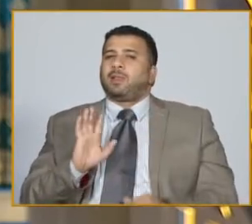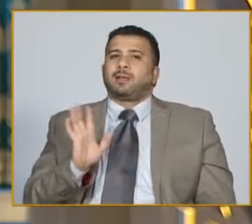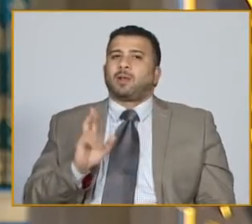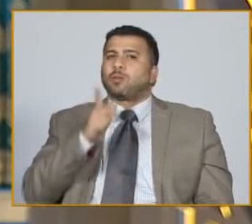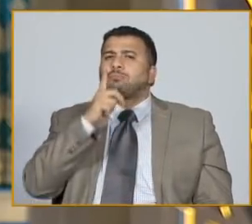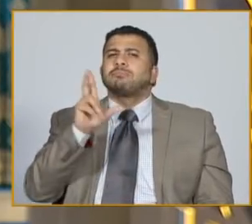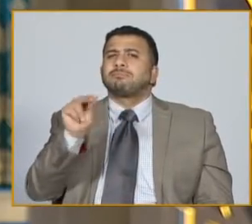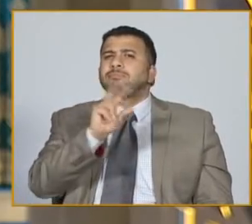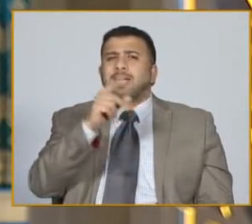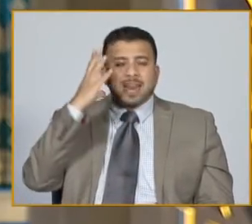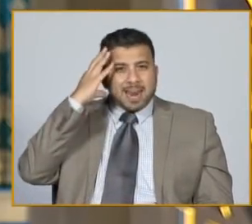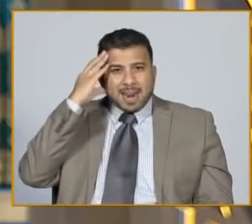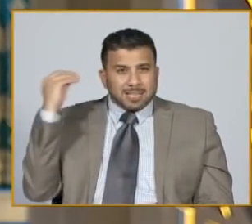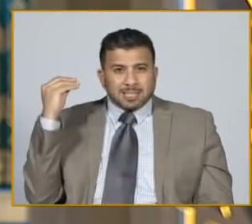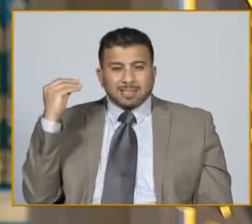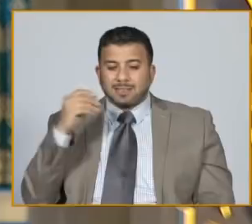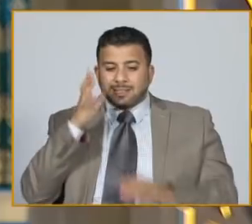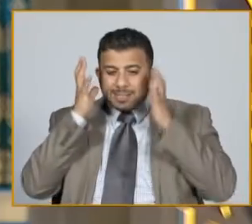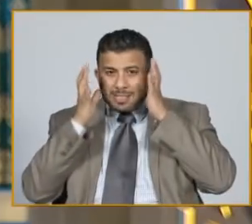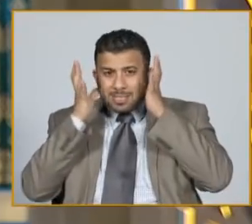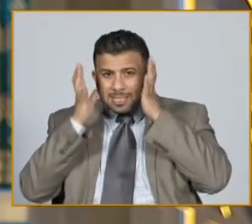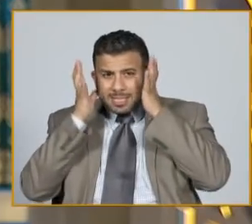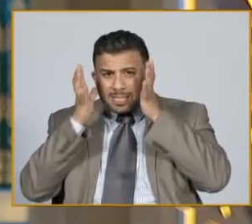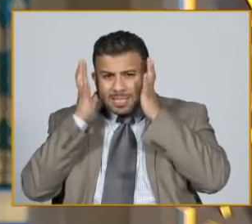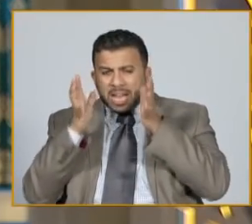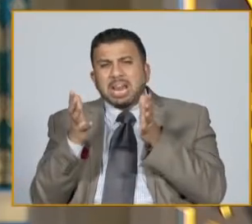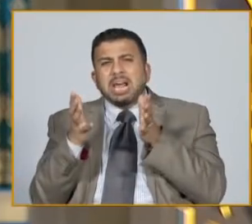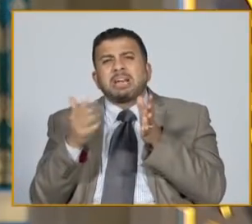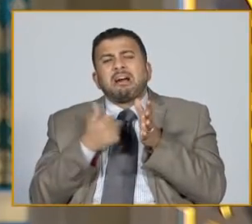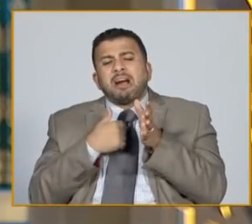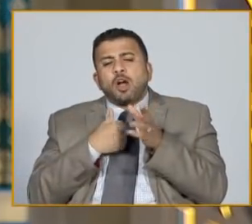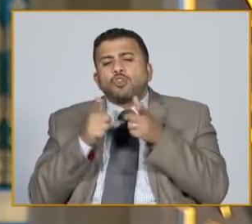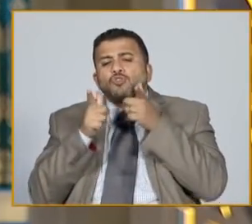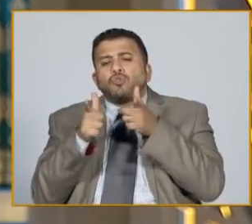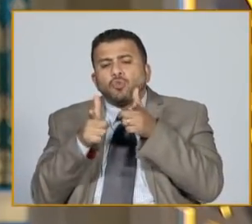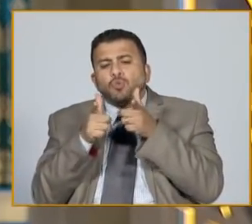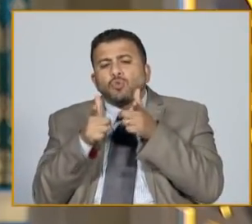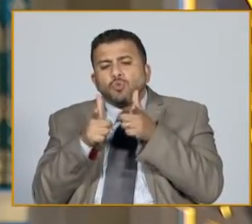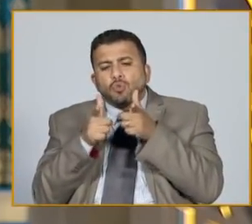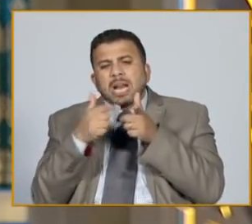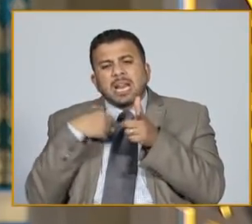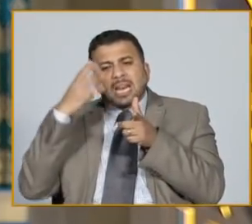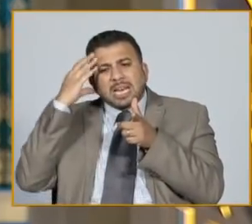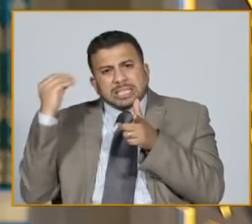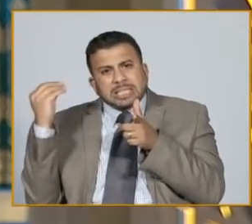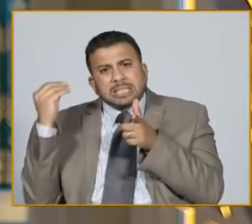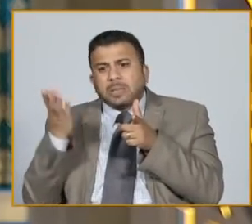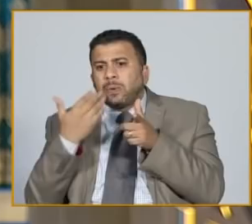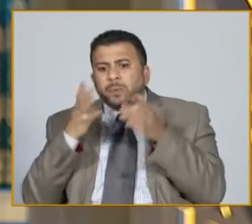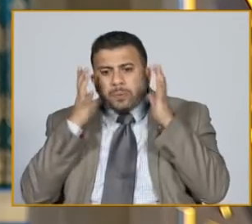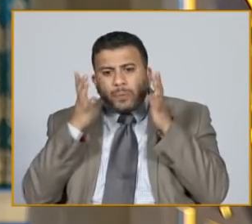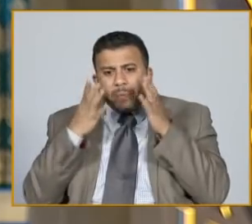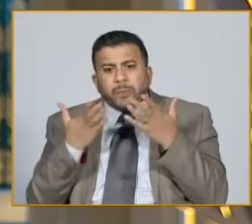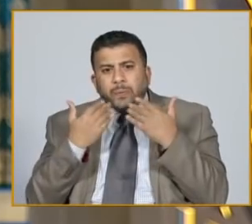صلاة الظهر يجوز تصلينا بعد العصر، نسيتي السنة القبلية أو فاتتك السنة القبلية أو البعدية لصلاة